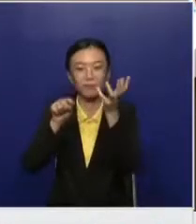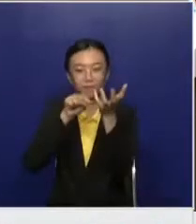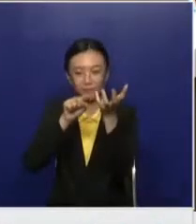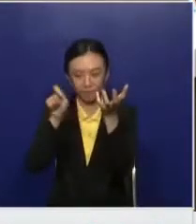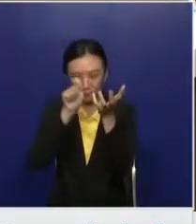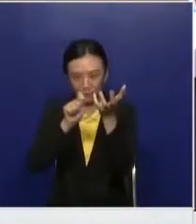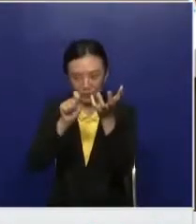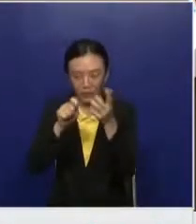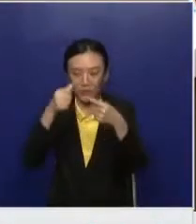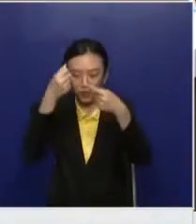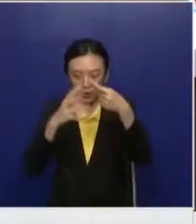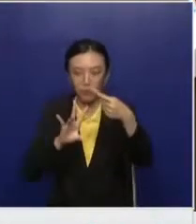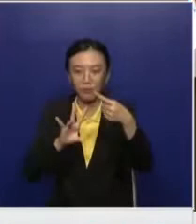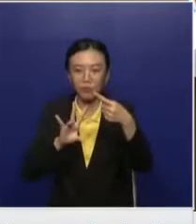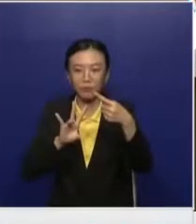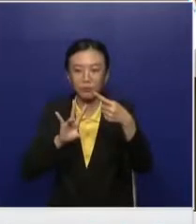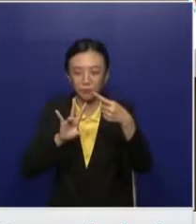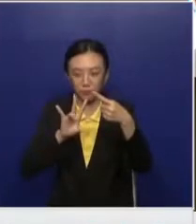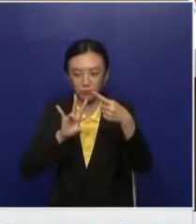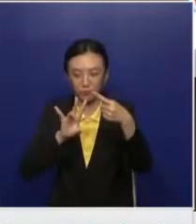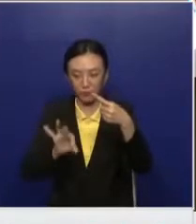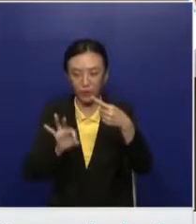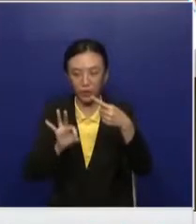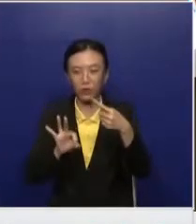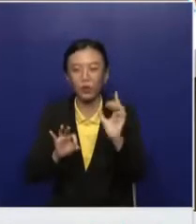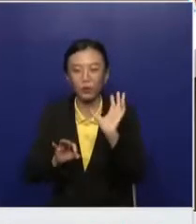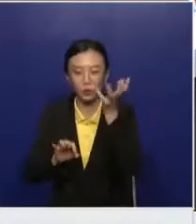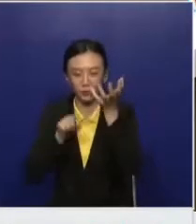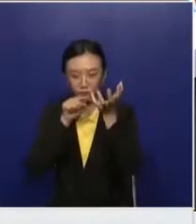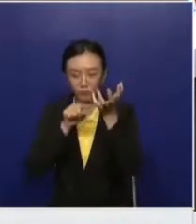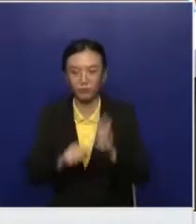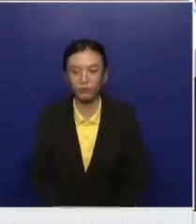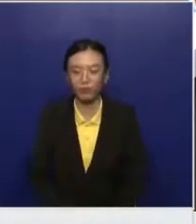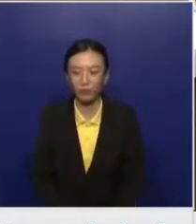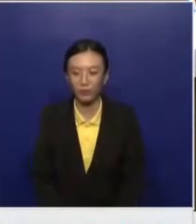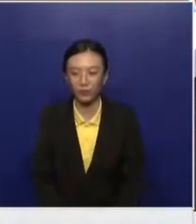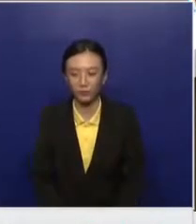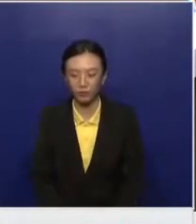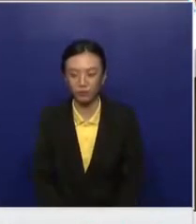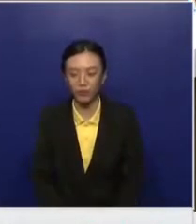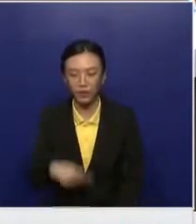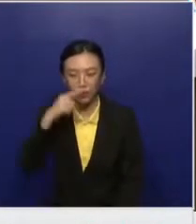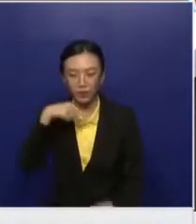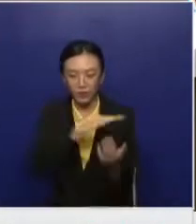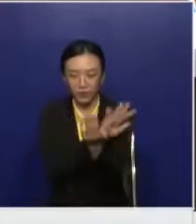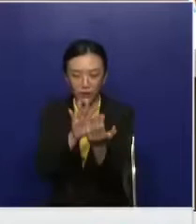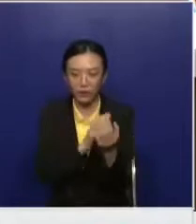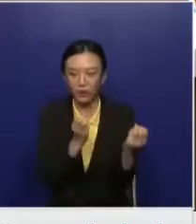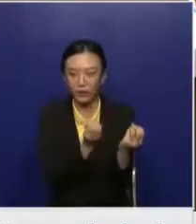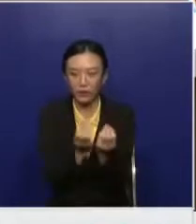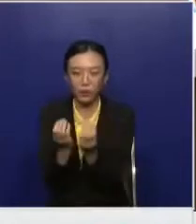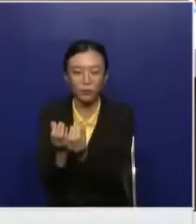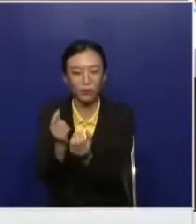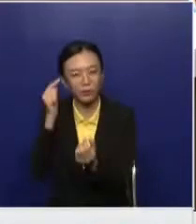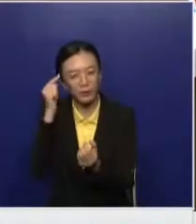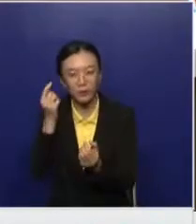ครับ TDRI ได้ศึกษาวิจัยว่าเมืองไทยเสียหายถึงประมาณ 500,000 ล้านบาทต่อปีซึ่งคิดเป็นเงินง